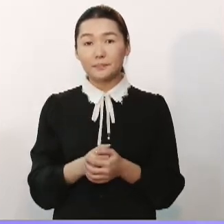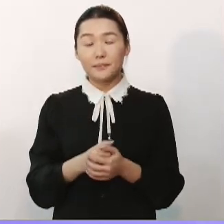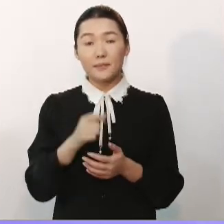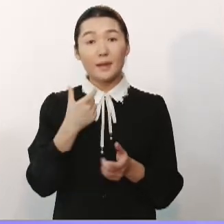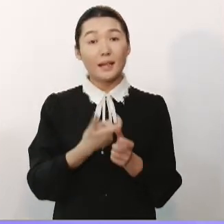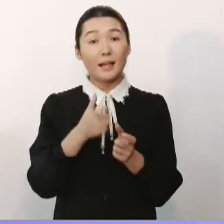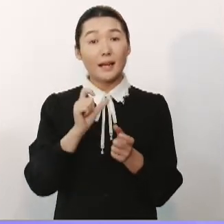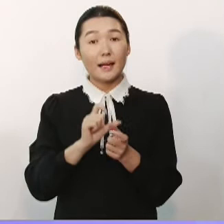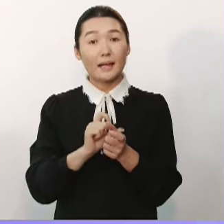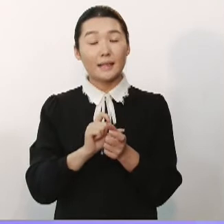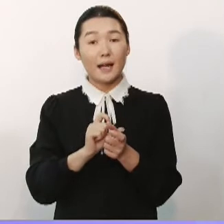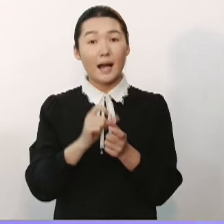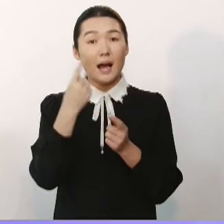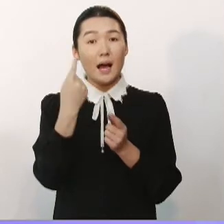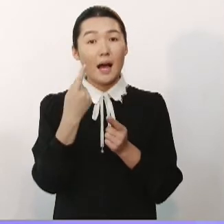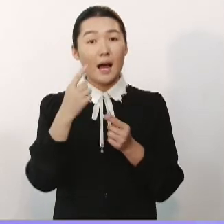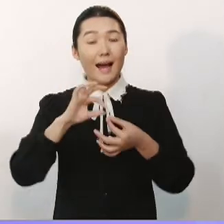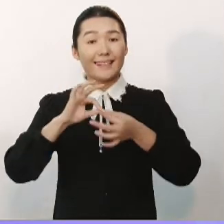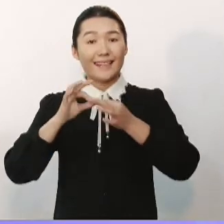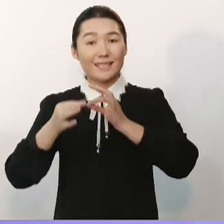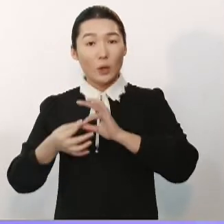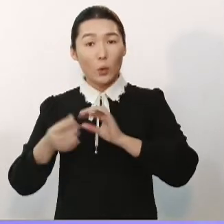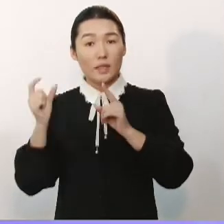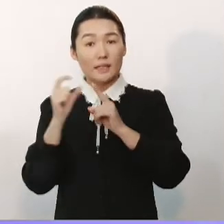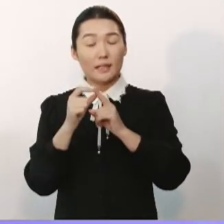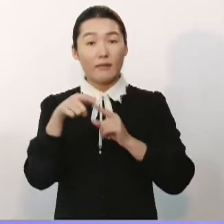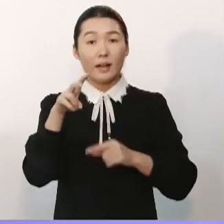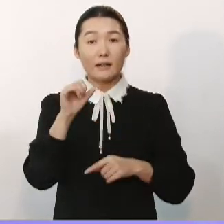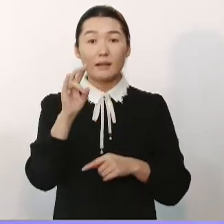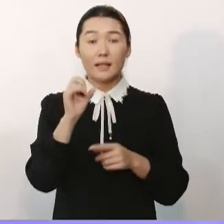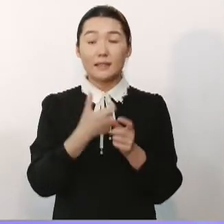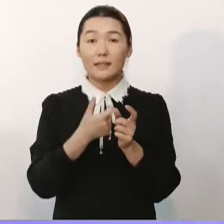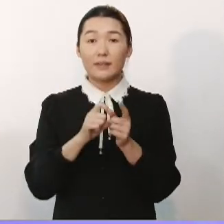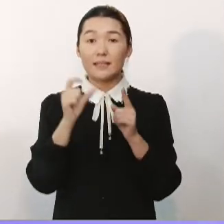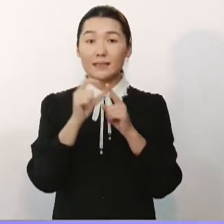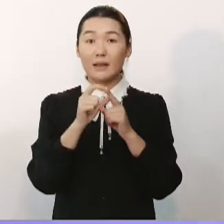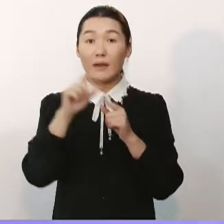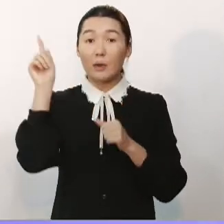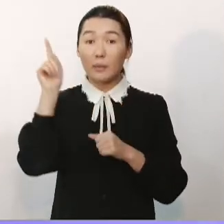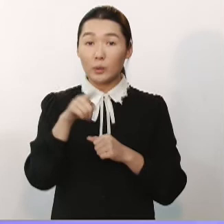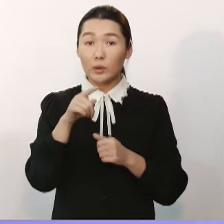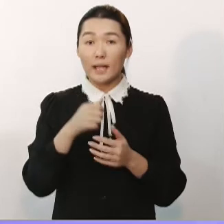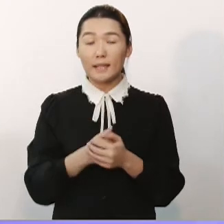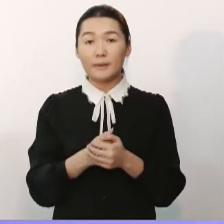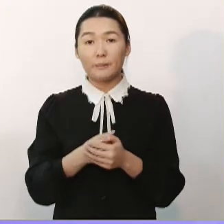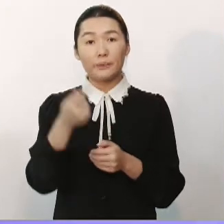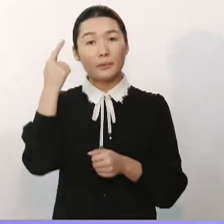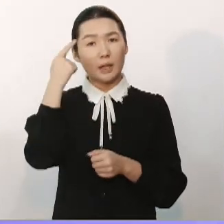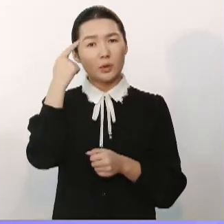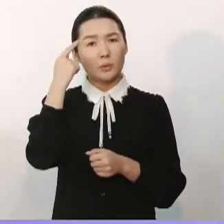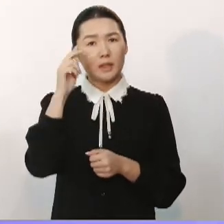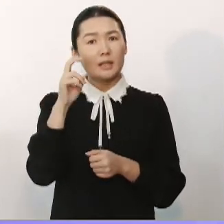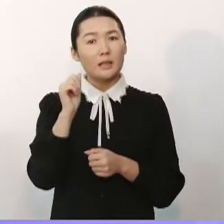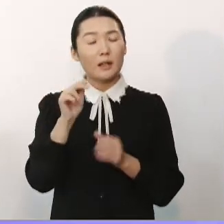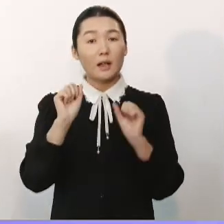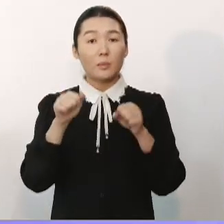Это односложные слова. Гласные в этих словах стоят под ударением. Подумайте, как